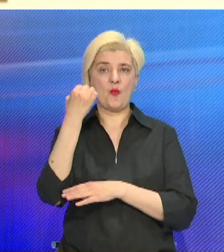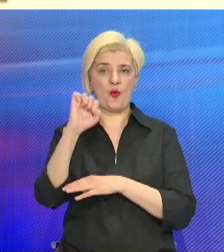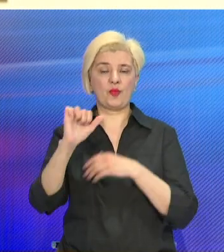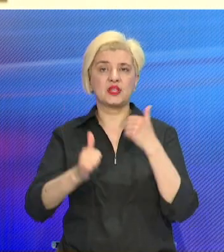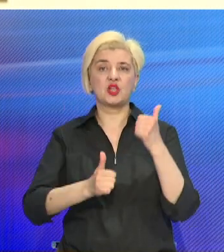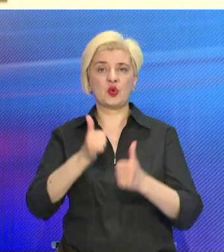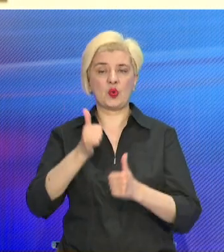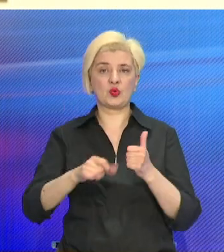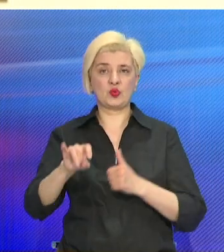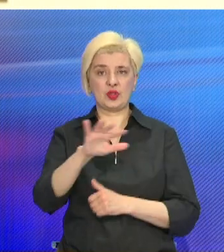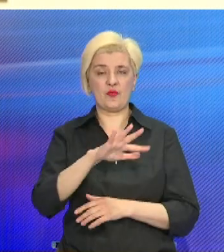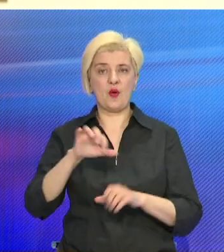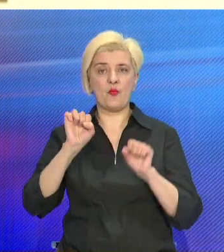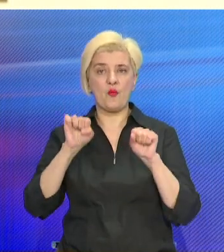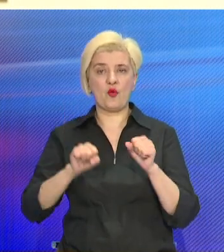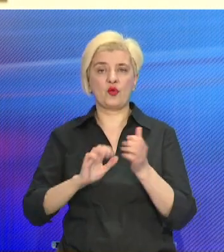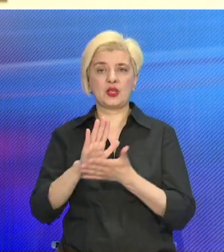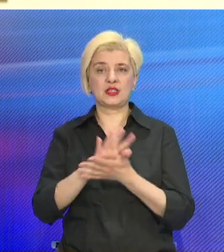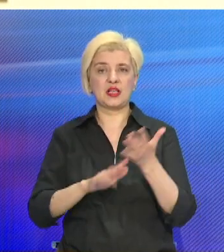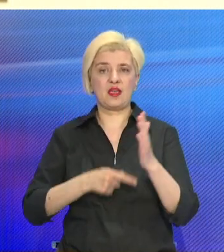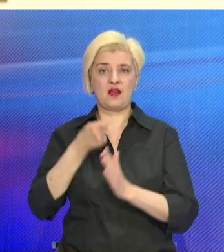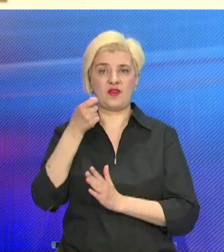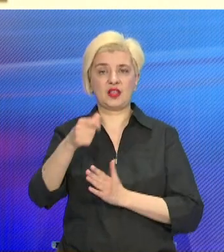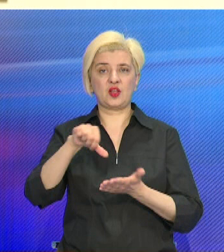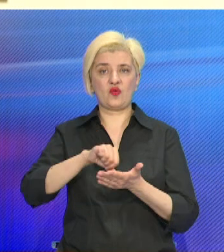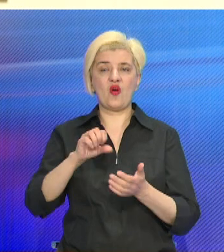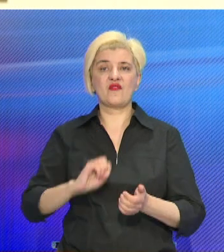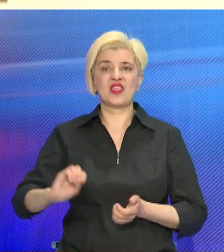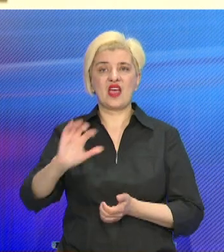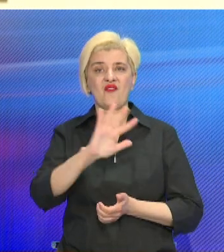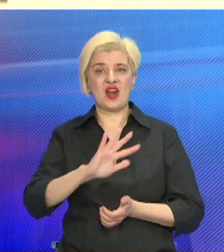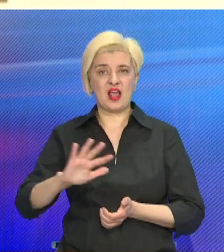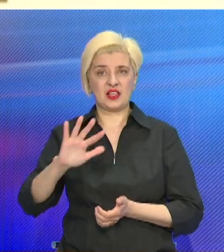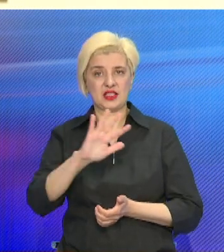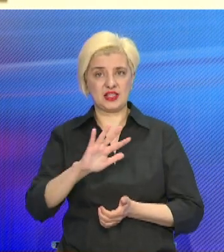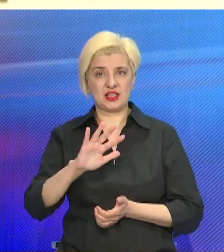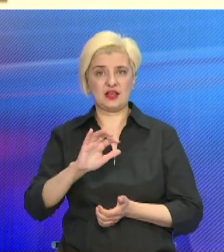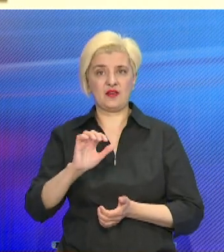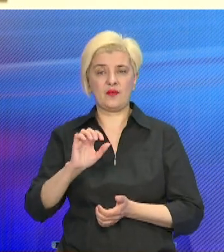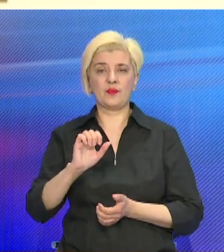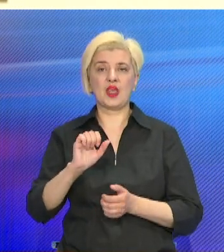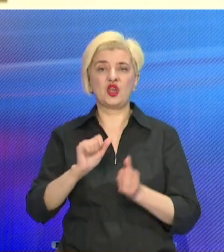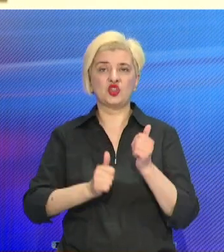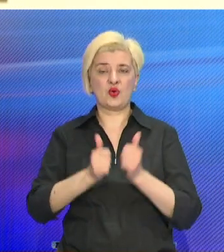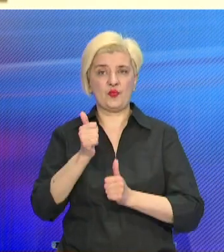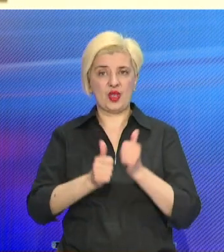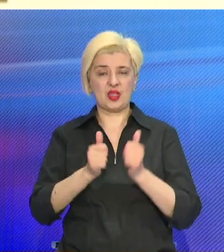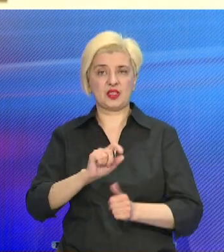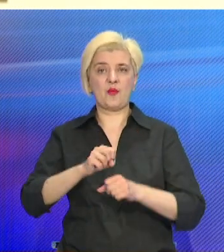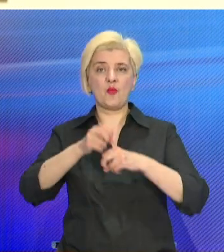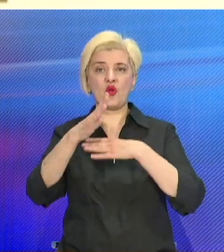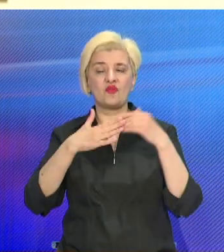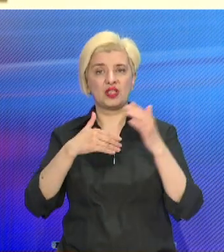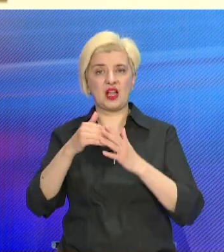республиканского конкурса могут заявляться на участие в Евразийском чемпионате конкурса тоже профессионального мастерства,